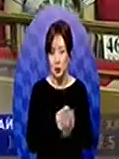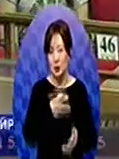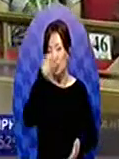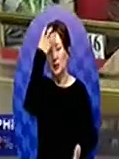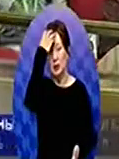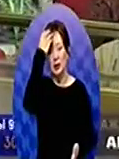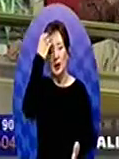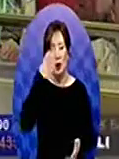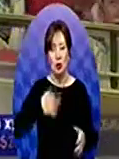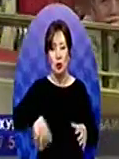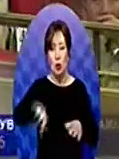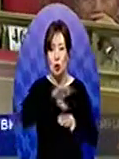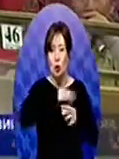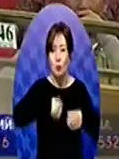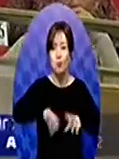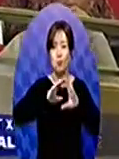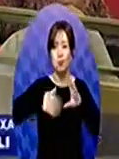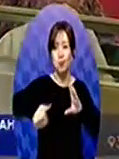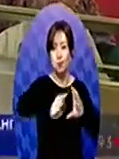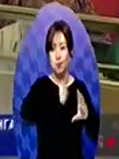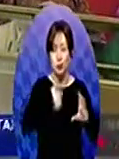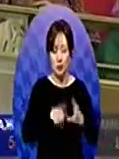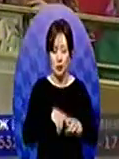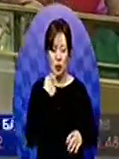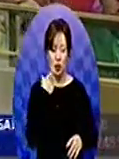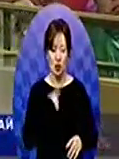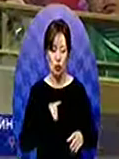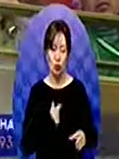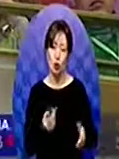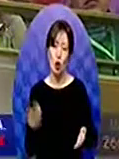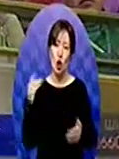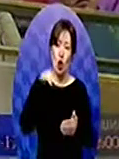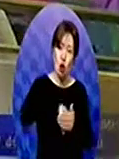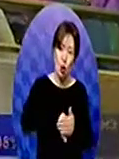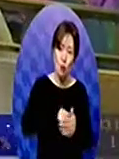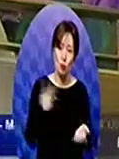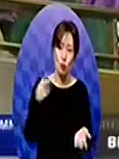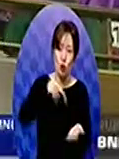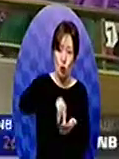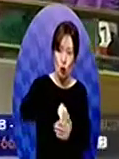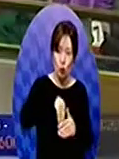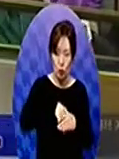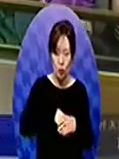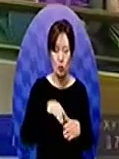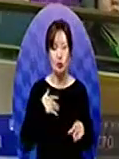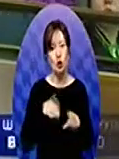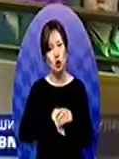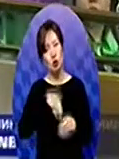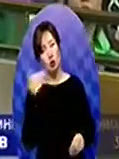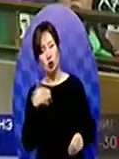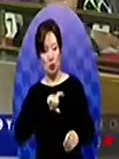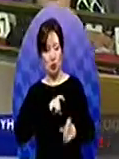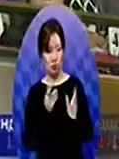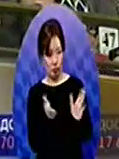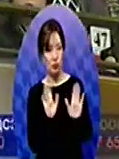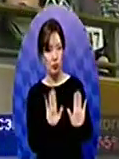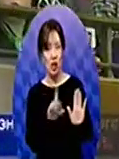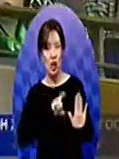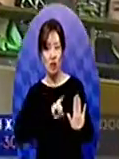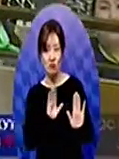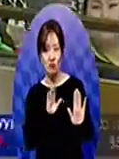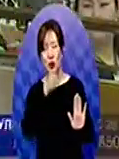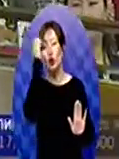тогтоох, гишүүдийг томилох, чөлөөлөх эрхийг ерөнхий сайдад олгох гэсэн санал болгож байгаа